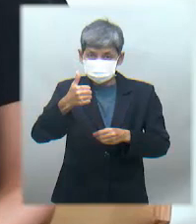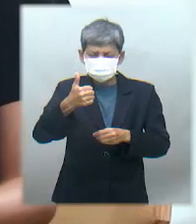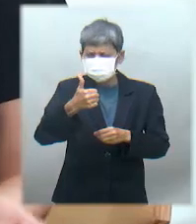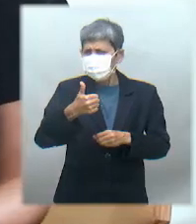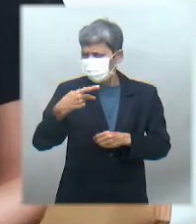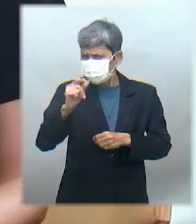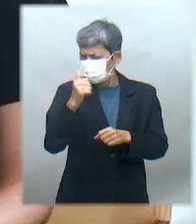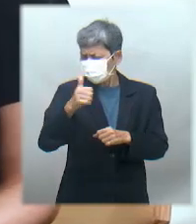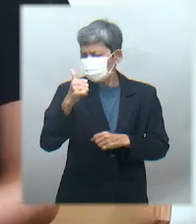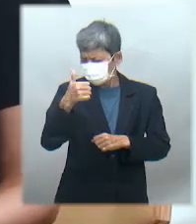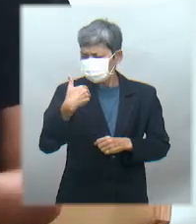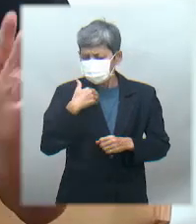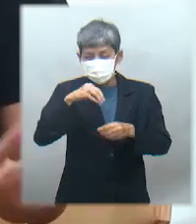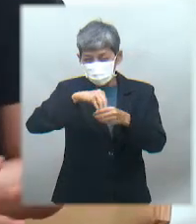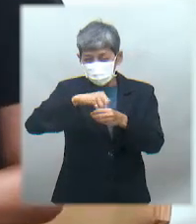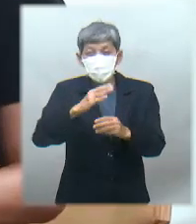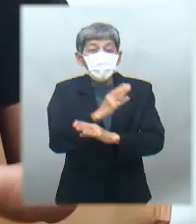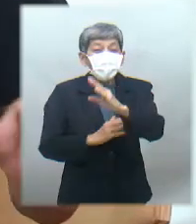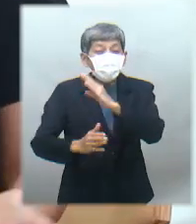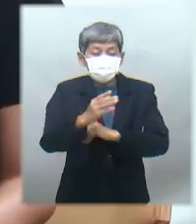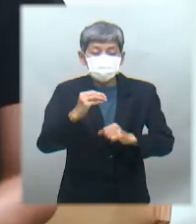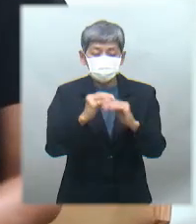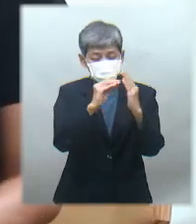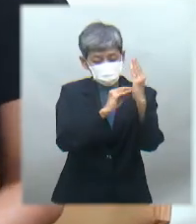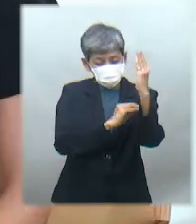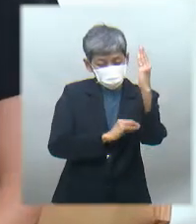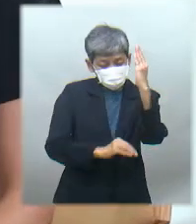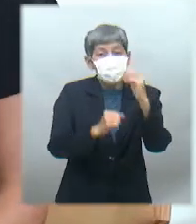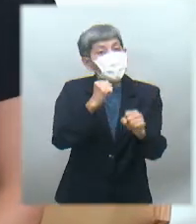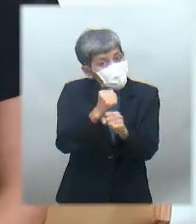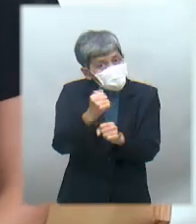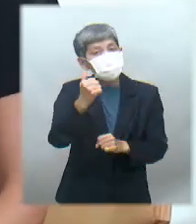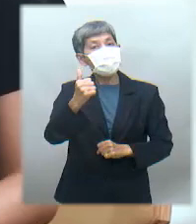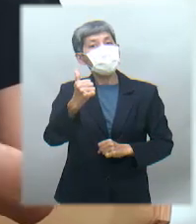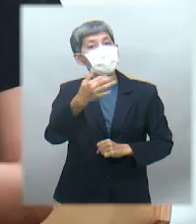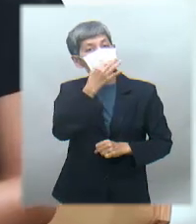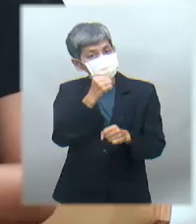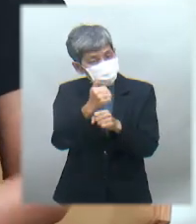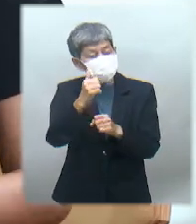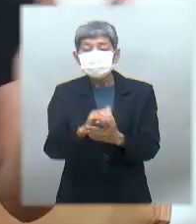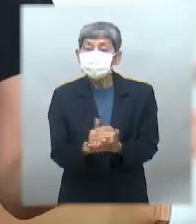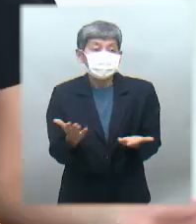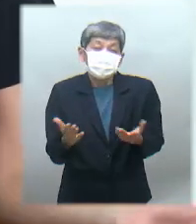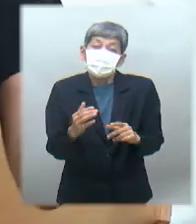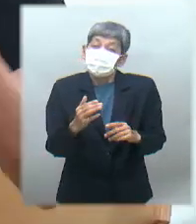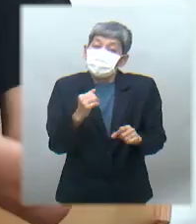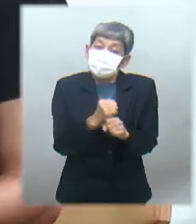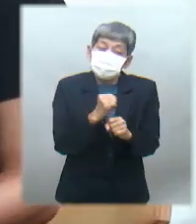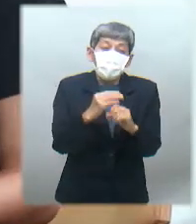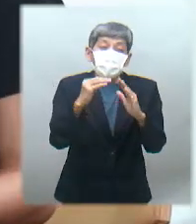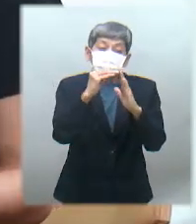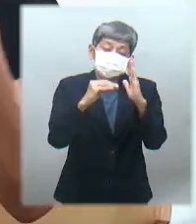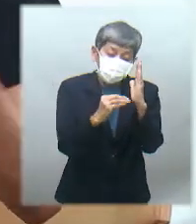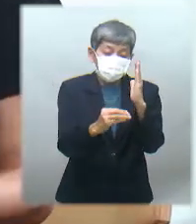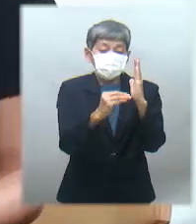าต้องพ destroy